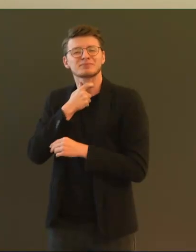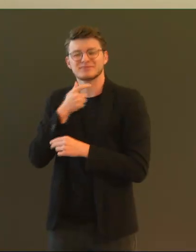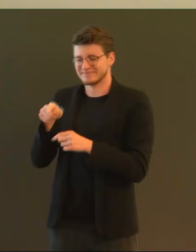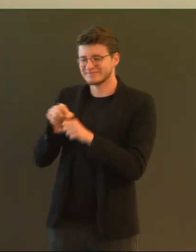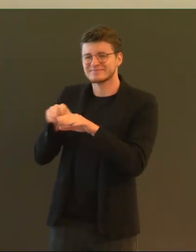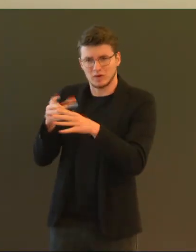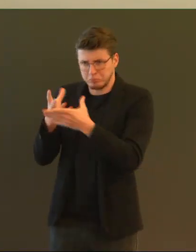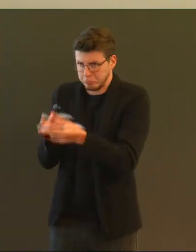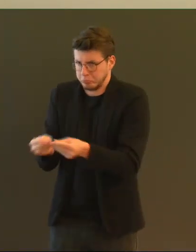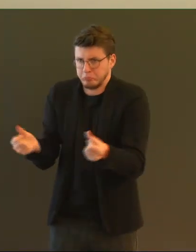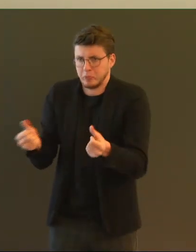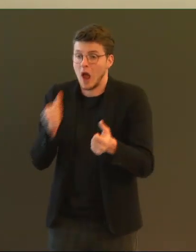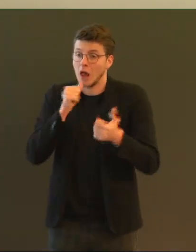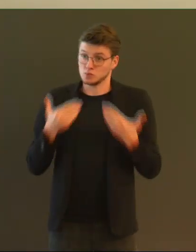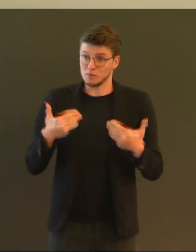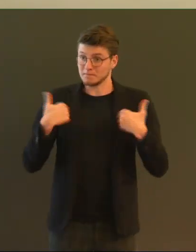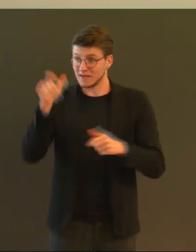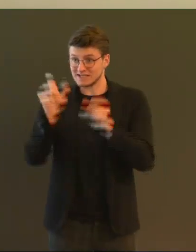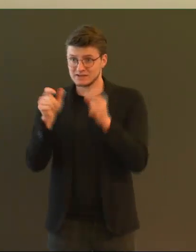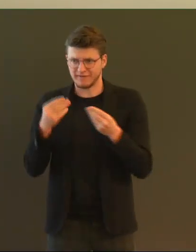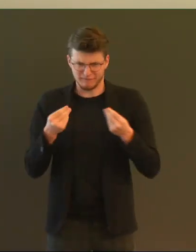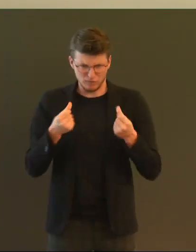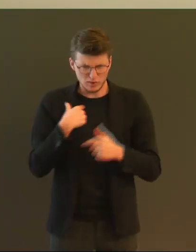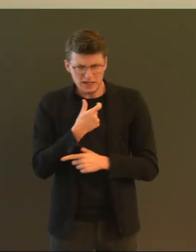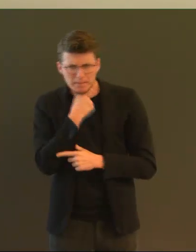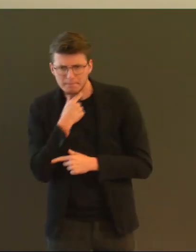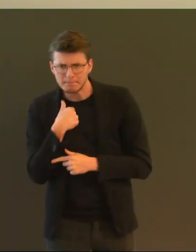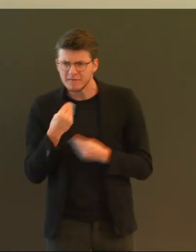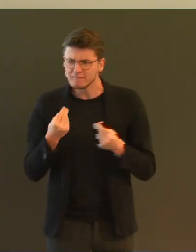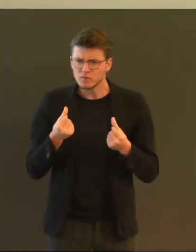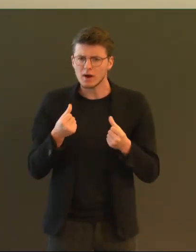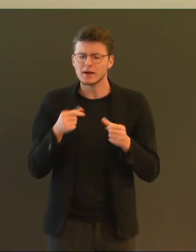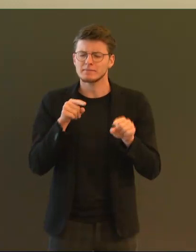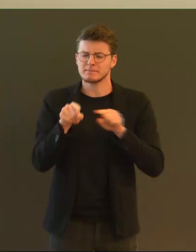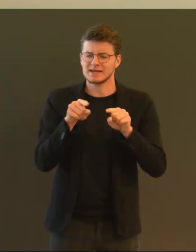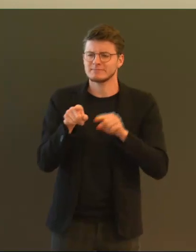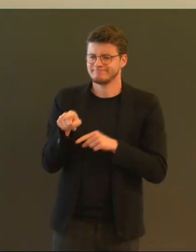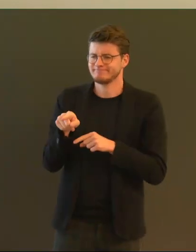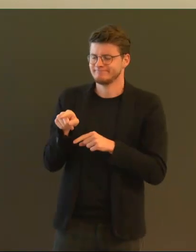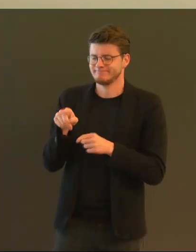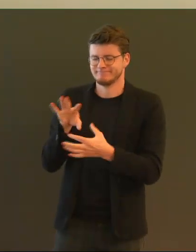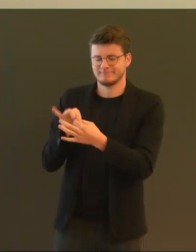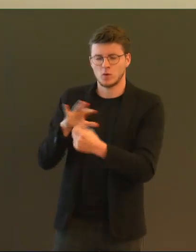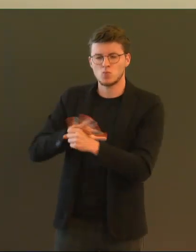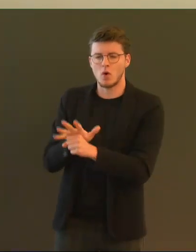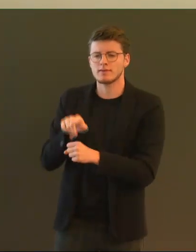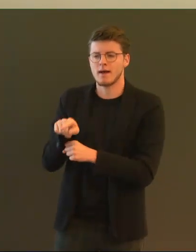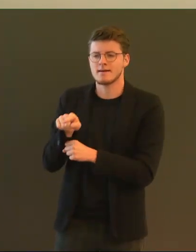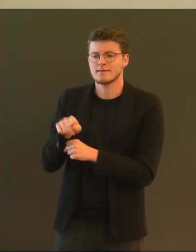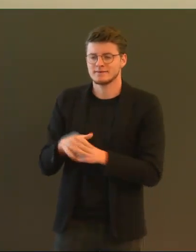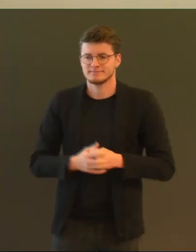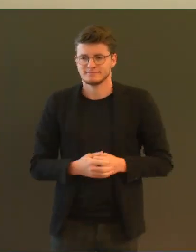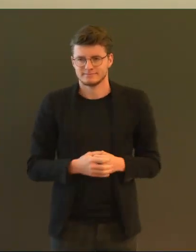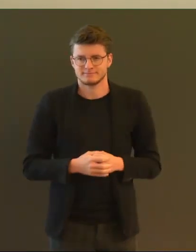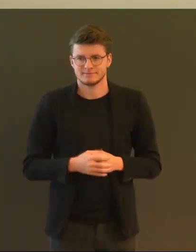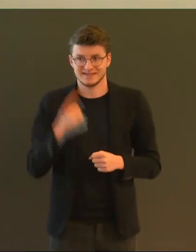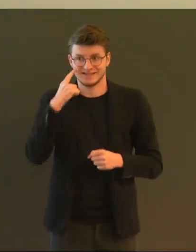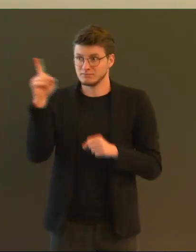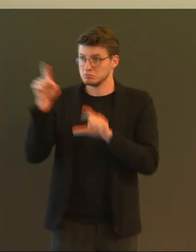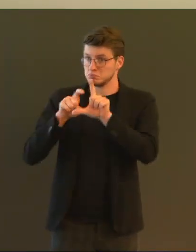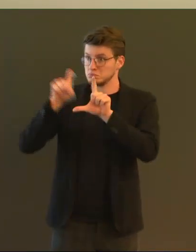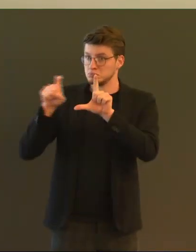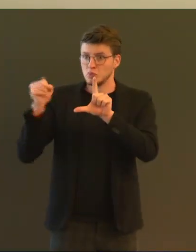het SARS-coronavirus 2, om COVID-19 dus. Ook hier zien we dat het aantal consultaties